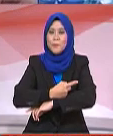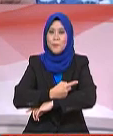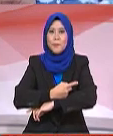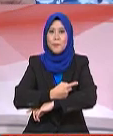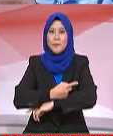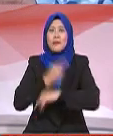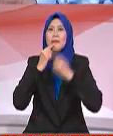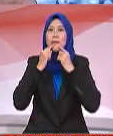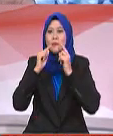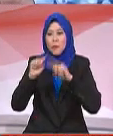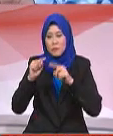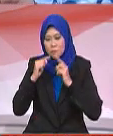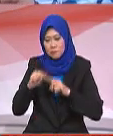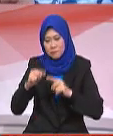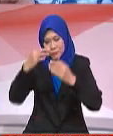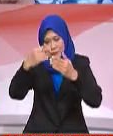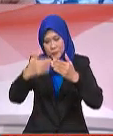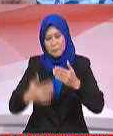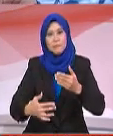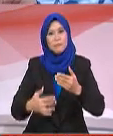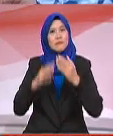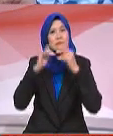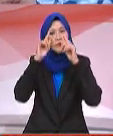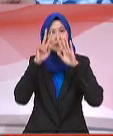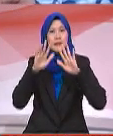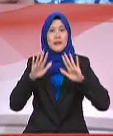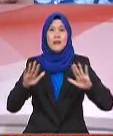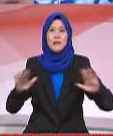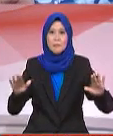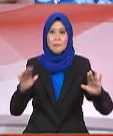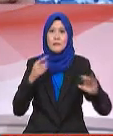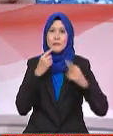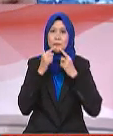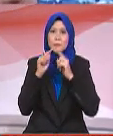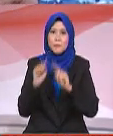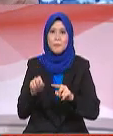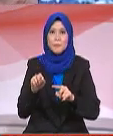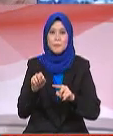semoga menjawab dengan tenang dan